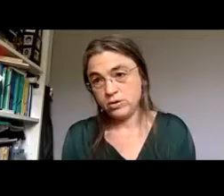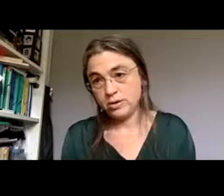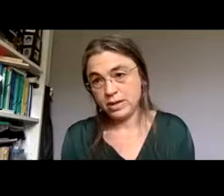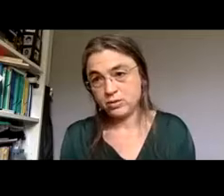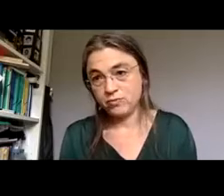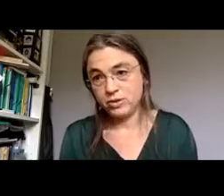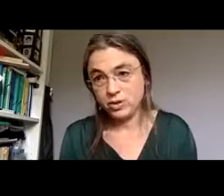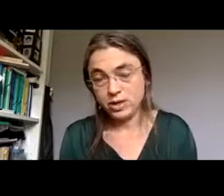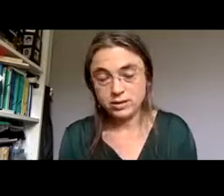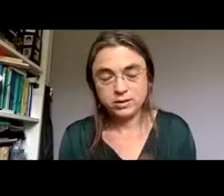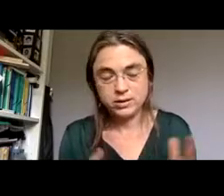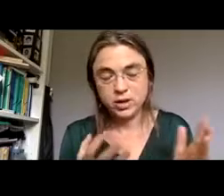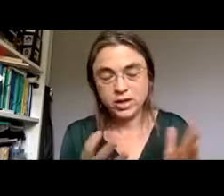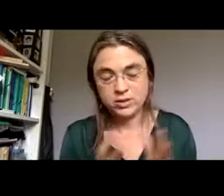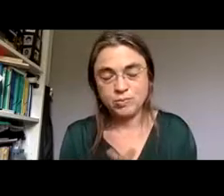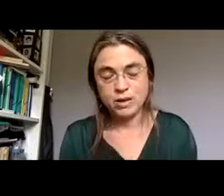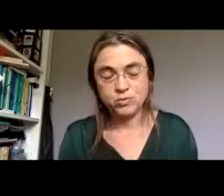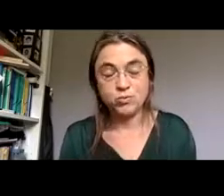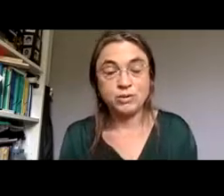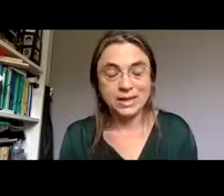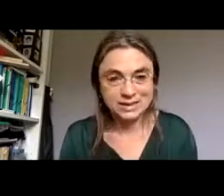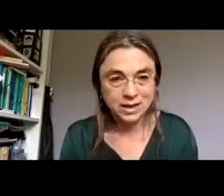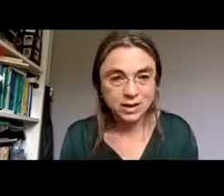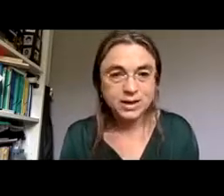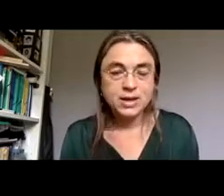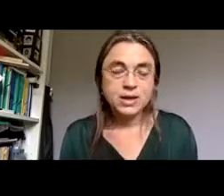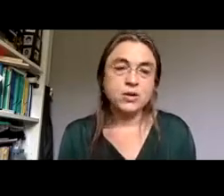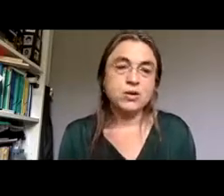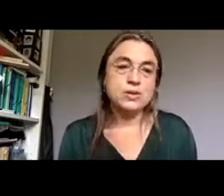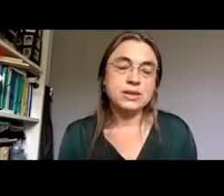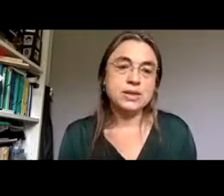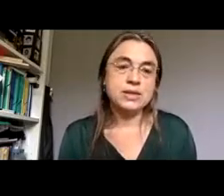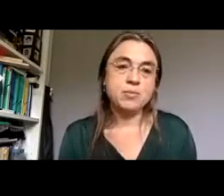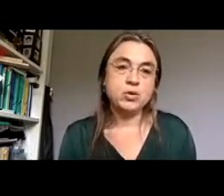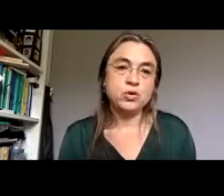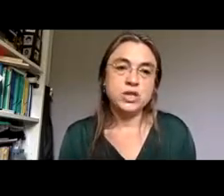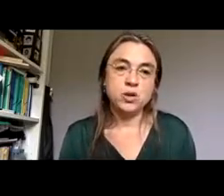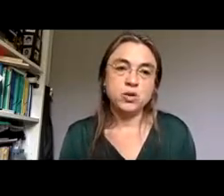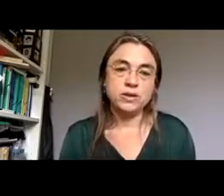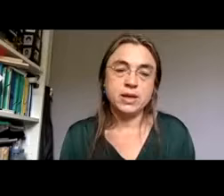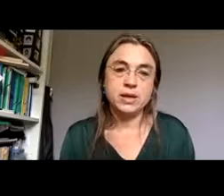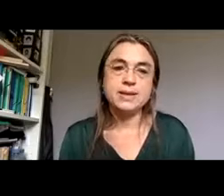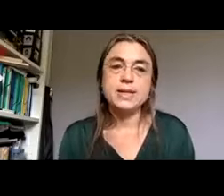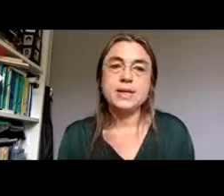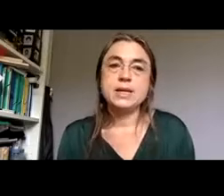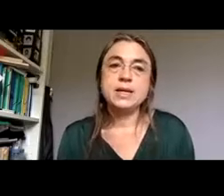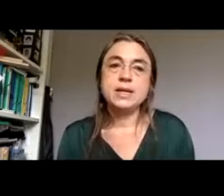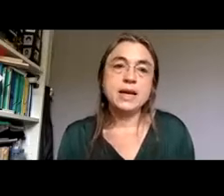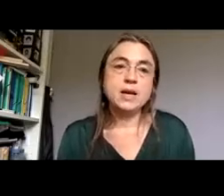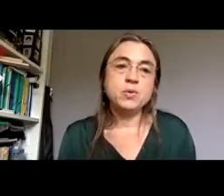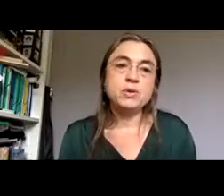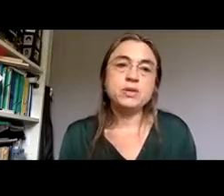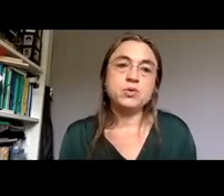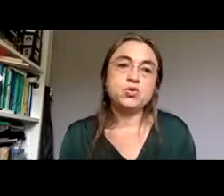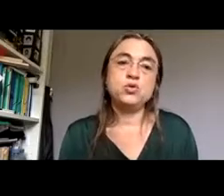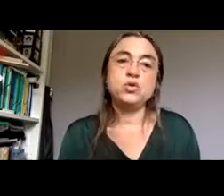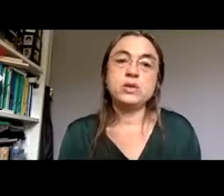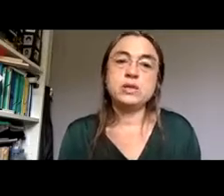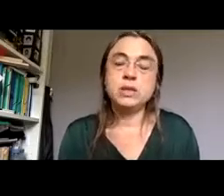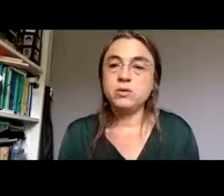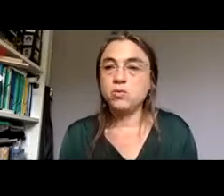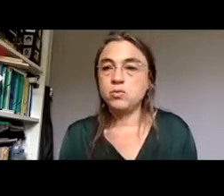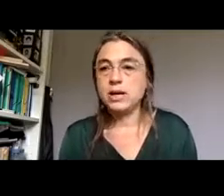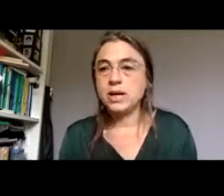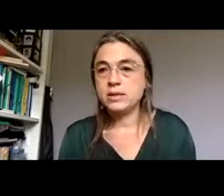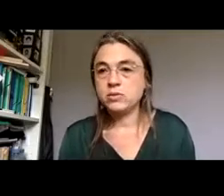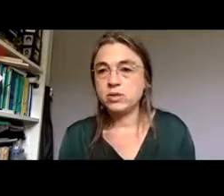codes d'interaction visuelle, d'interaction tactile. C'est très important et j'y reviendrai. Et il y a également des enjeux de